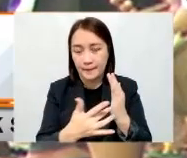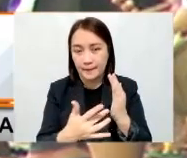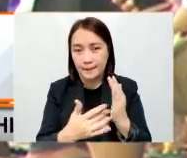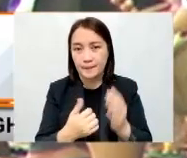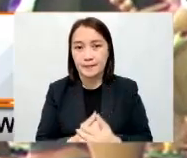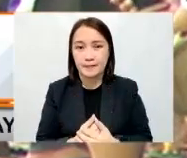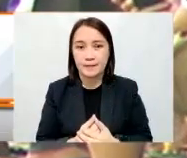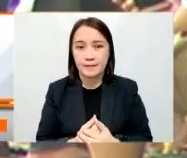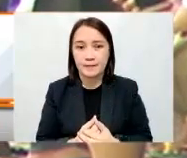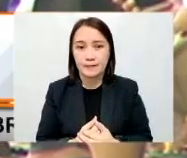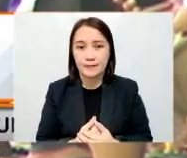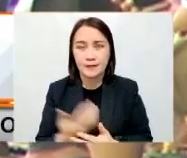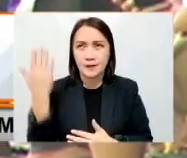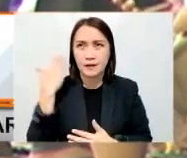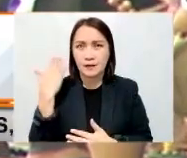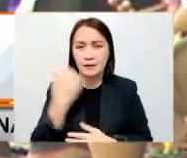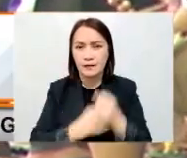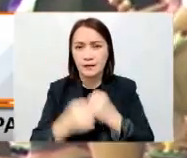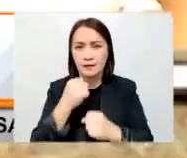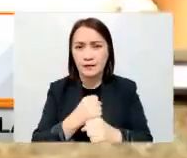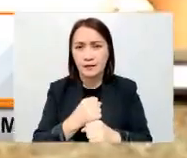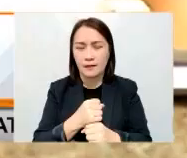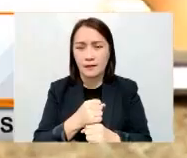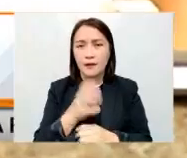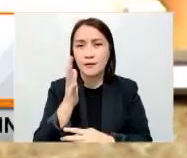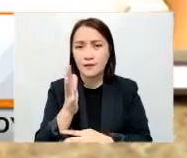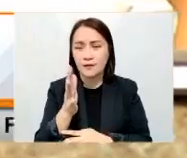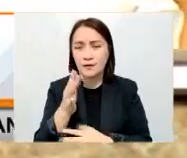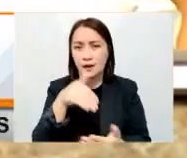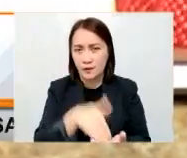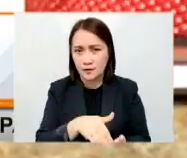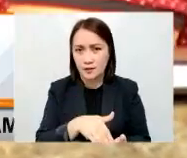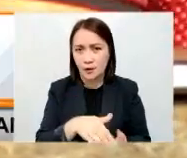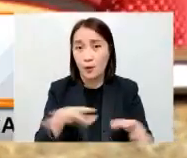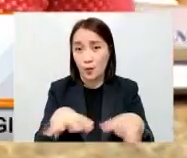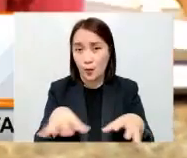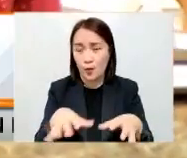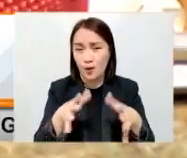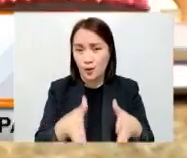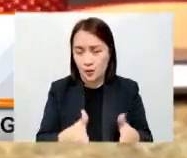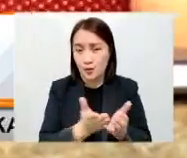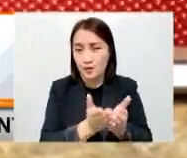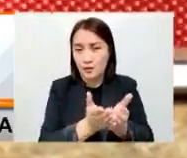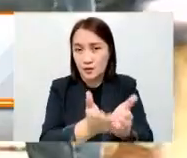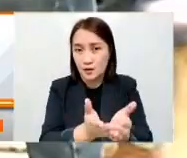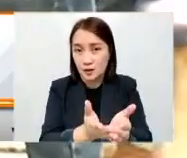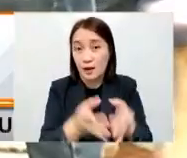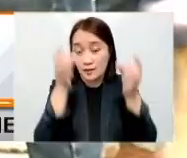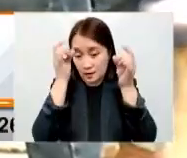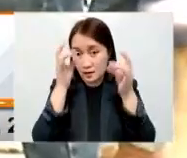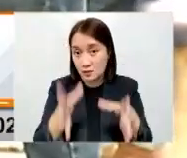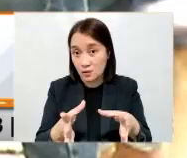ang noong nakaraang taon, nasa 50,000 Filipino seafarers ang nanganib mawala ng trabaho nang questionin ng